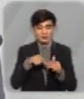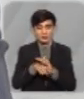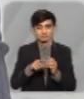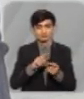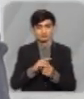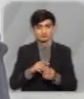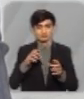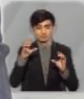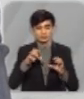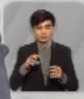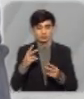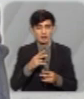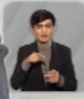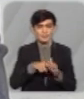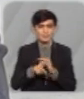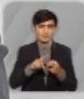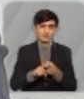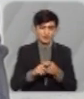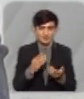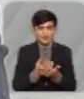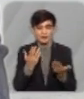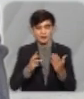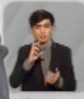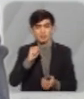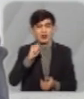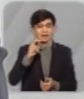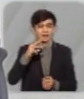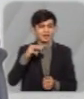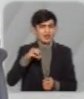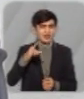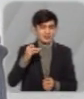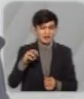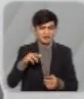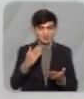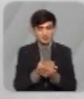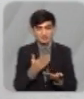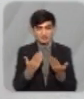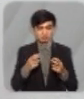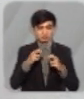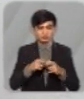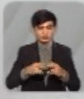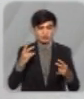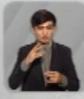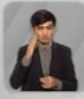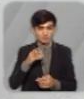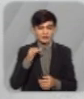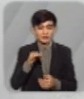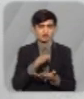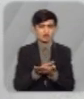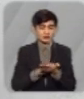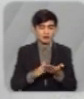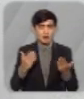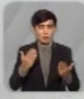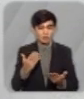этих бактерий, либо ненужных, как сказать, организмов, скажем так. Соматика это чаще всего говорит о том, что какая чистота,